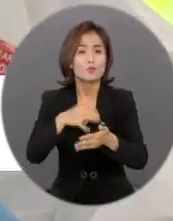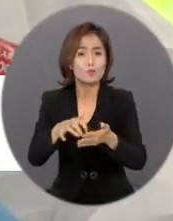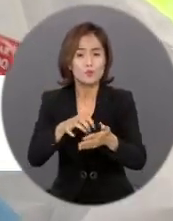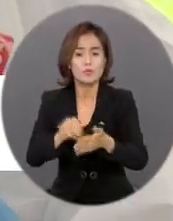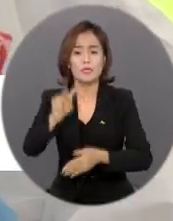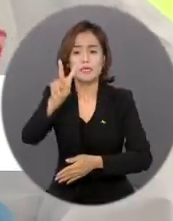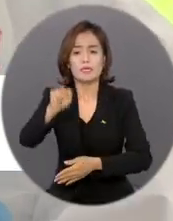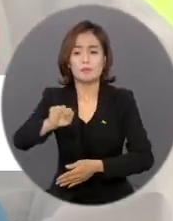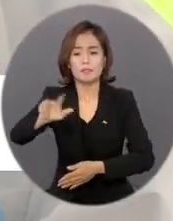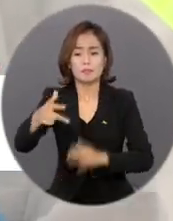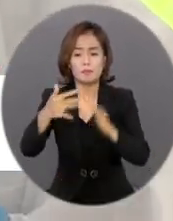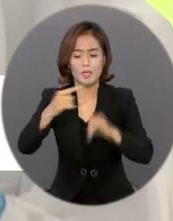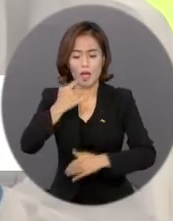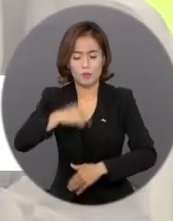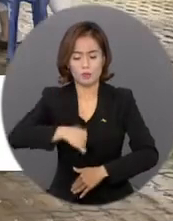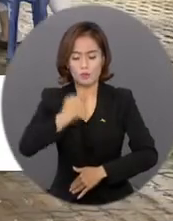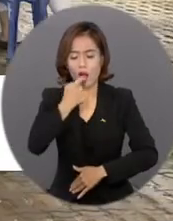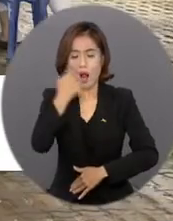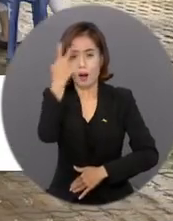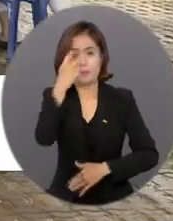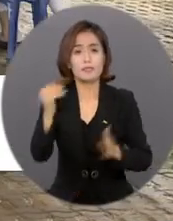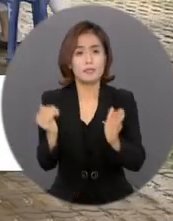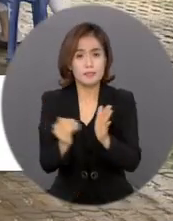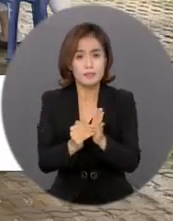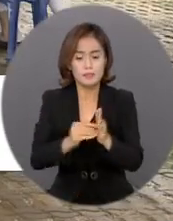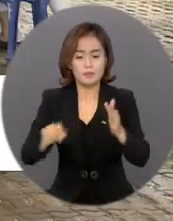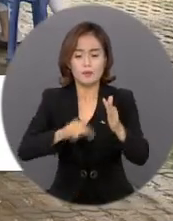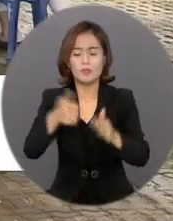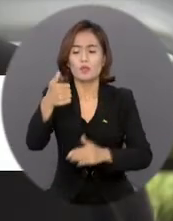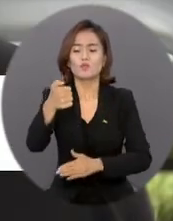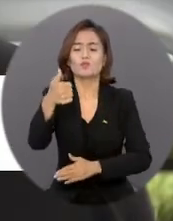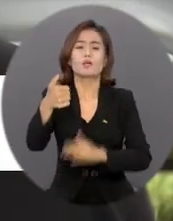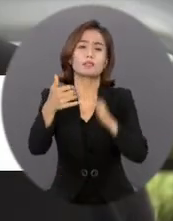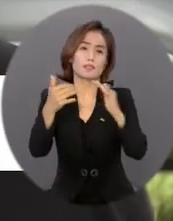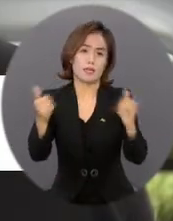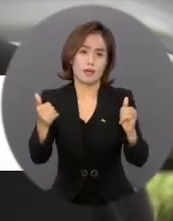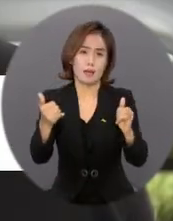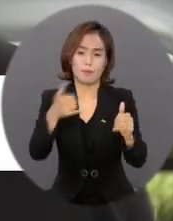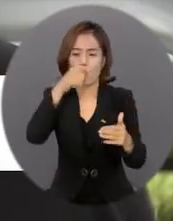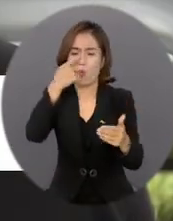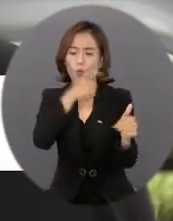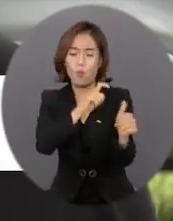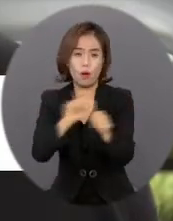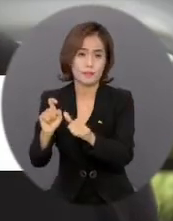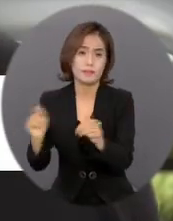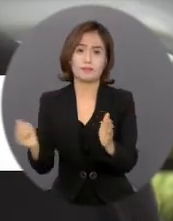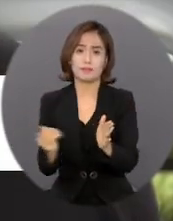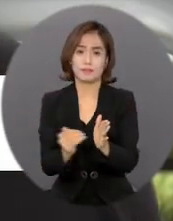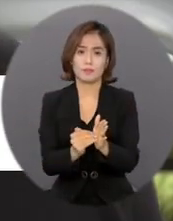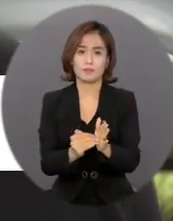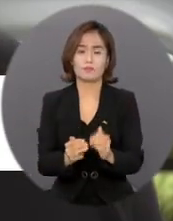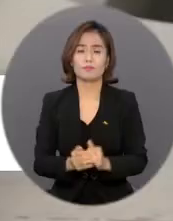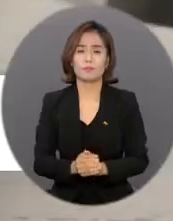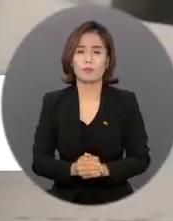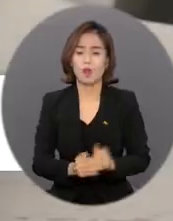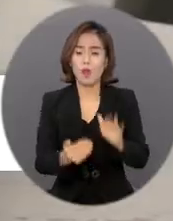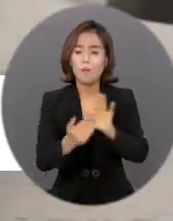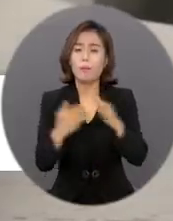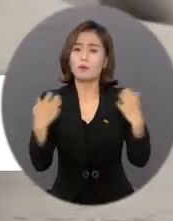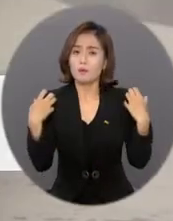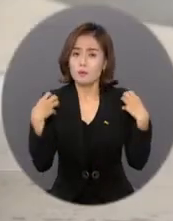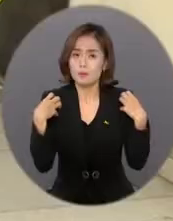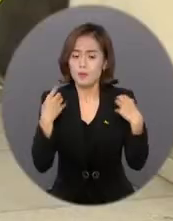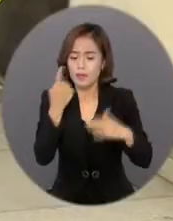2만 700여 명이 자진검사를 받았고 이 가운데 55명이 양성으로 판정됐습니다.